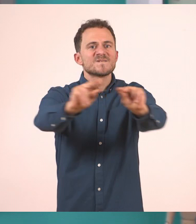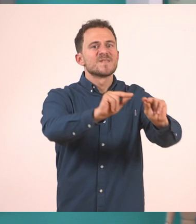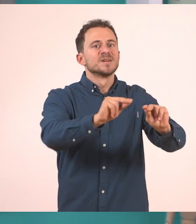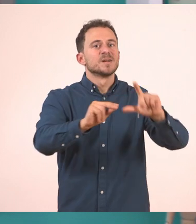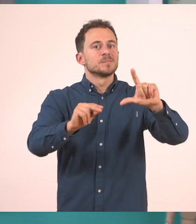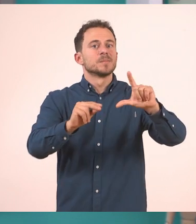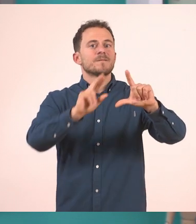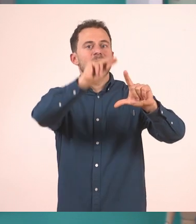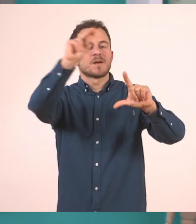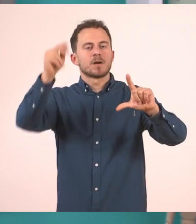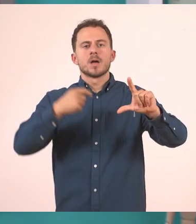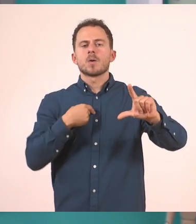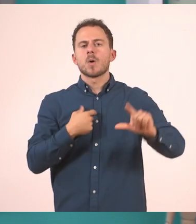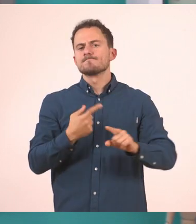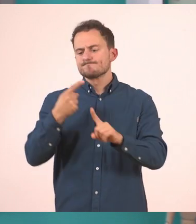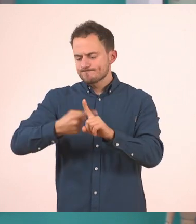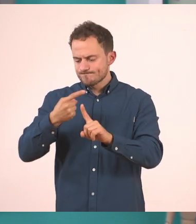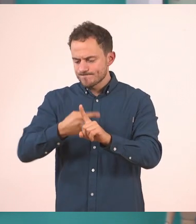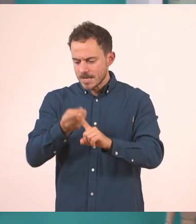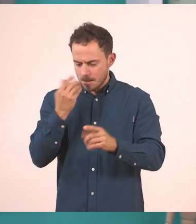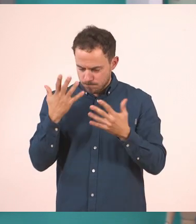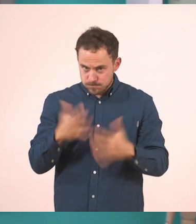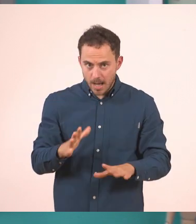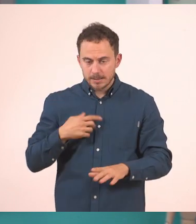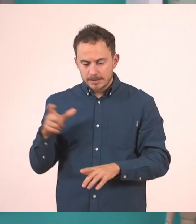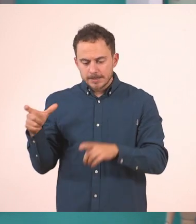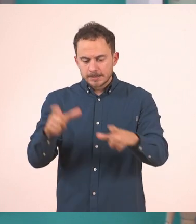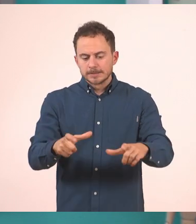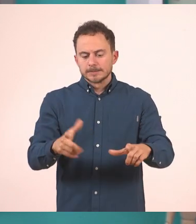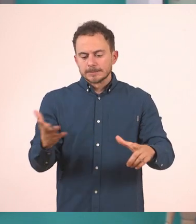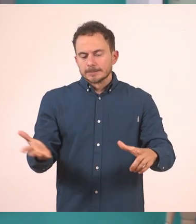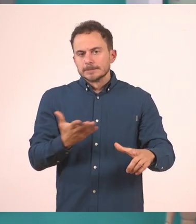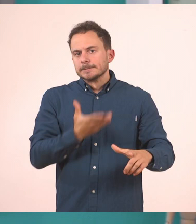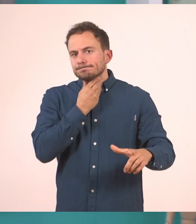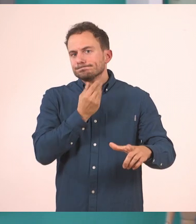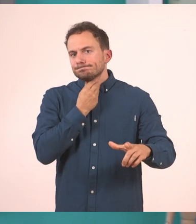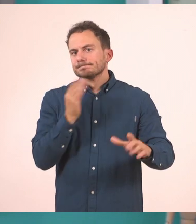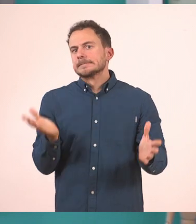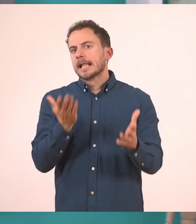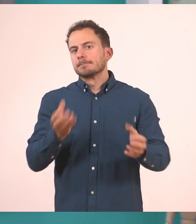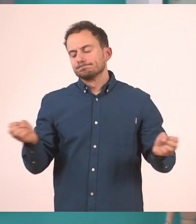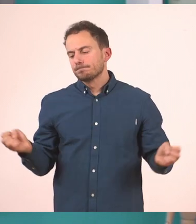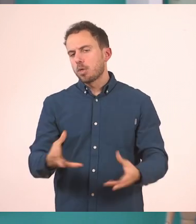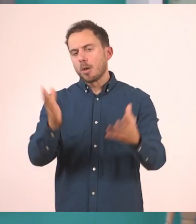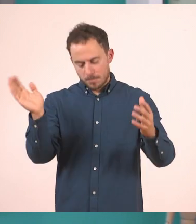φασολάκια, βλέπω και την πίτσα, τι να κάνω, να μην φάω και ένα κομμάτι πίτσα. Παίρνω λοιπόν και ένα κομμάτι